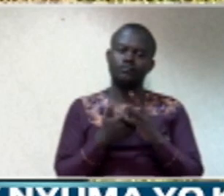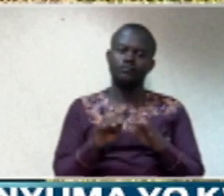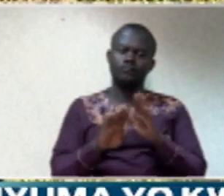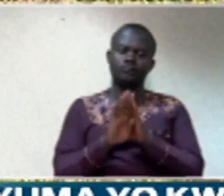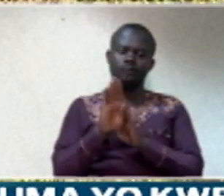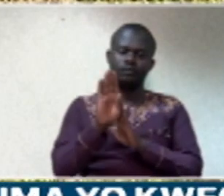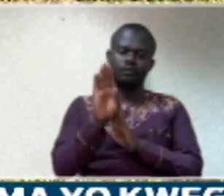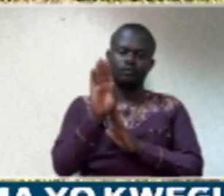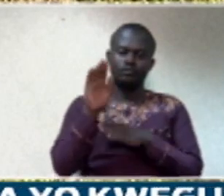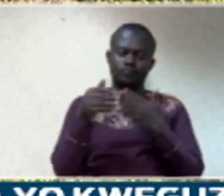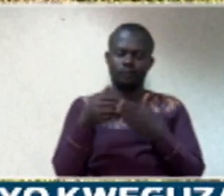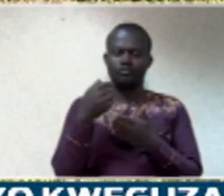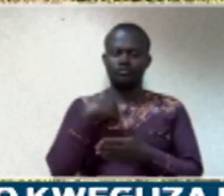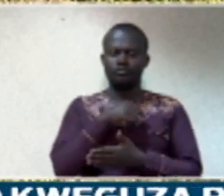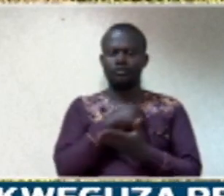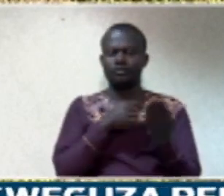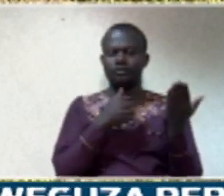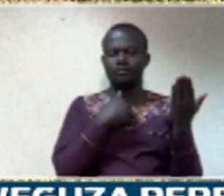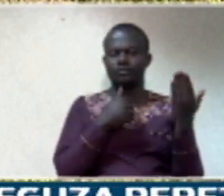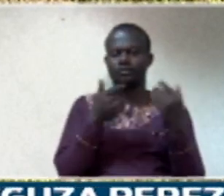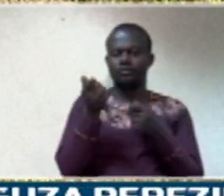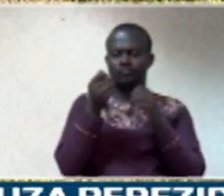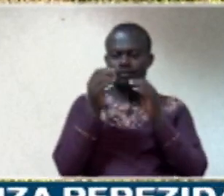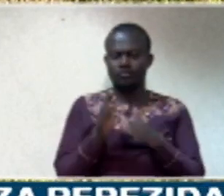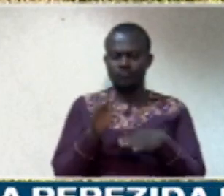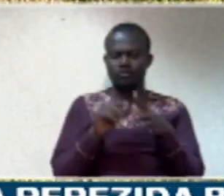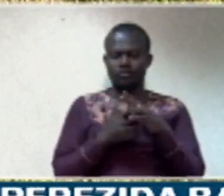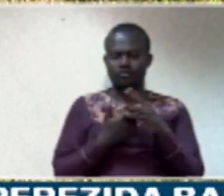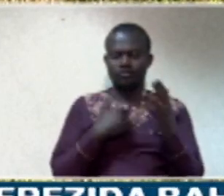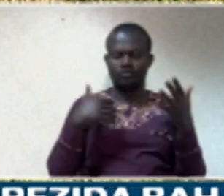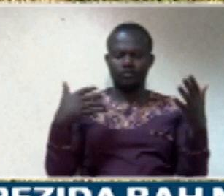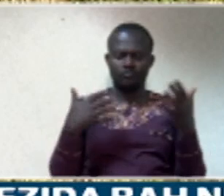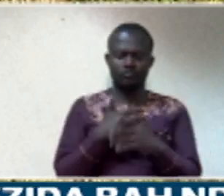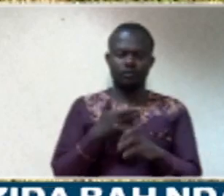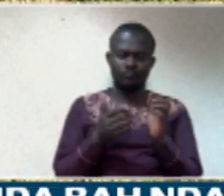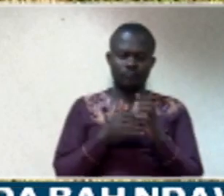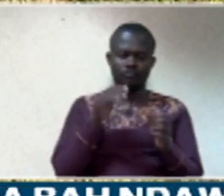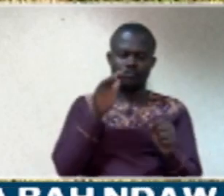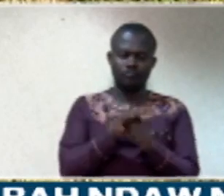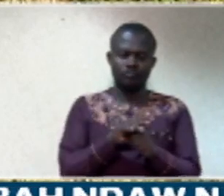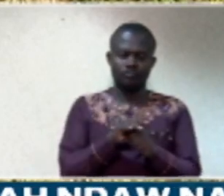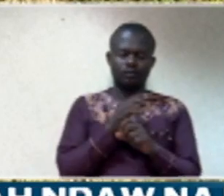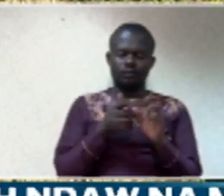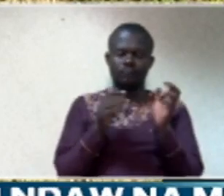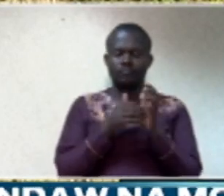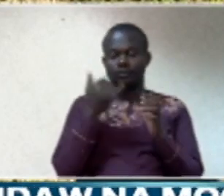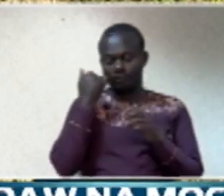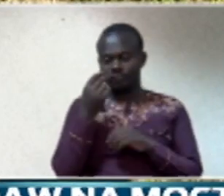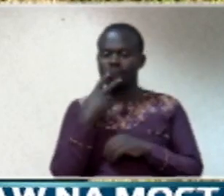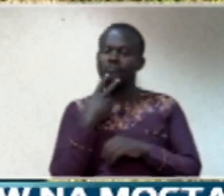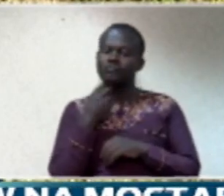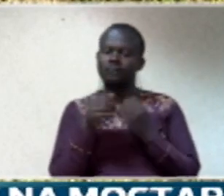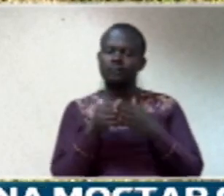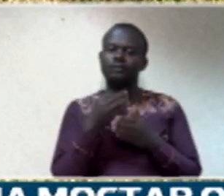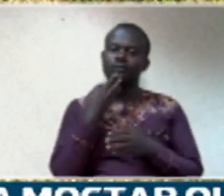buhoro ndetse twari dufite n'abakiriya bo batangira kugira ubwoba ariko bitari cyane. Ariko iyo kuwa kabiri no